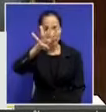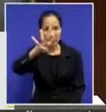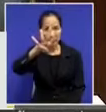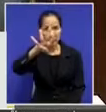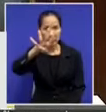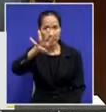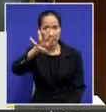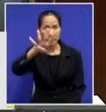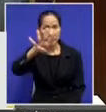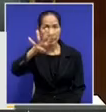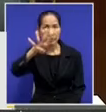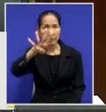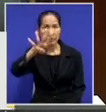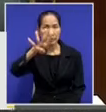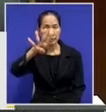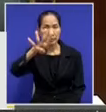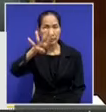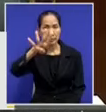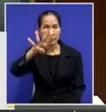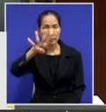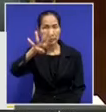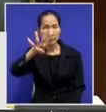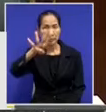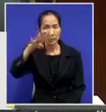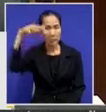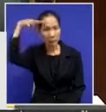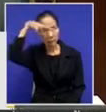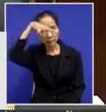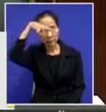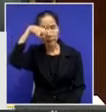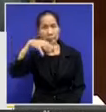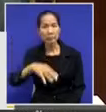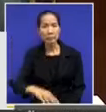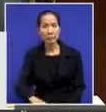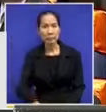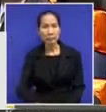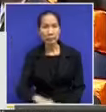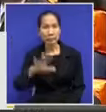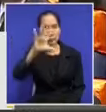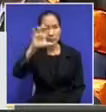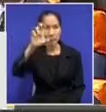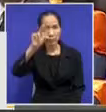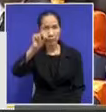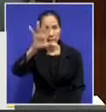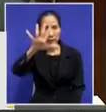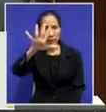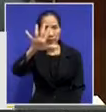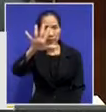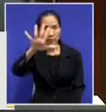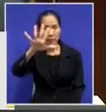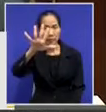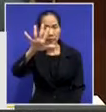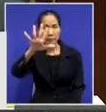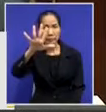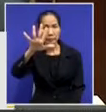534นายศักดินัยนุ่มหนู คุณธนาธรจึงรุ่งเรืองกิจครับ 535นายศักสย